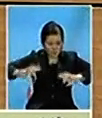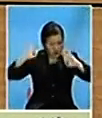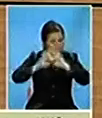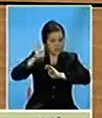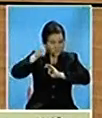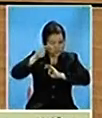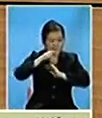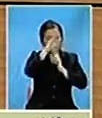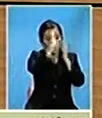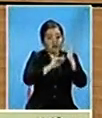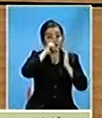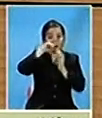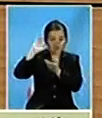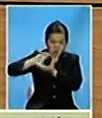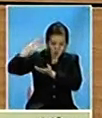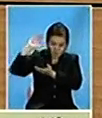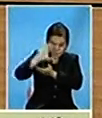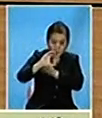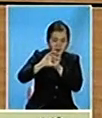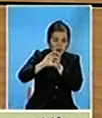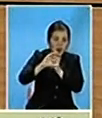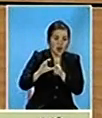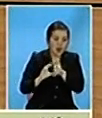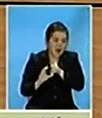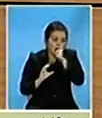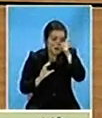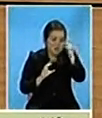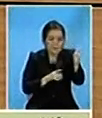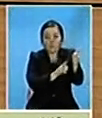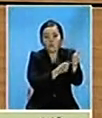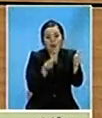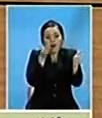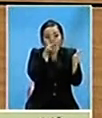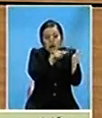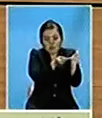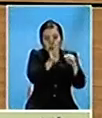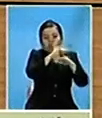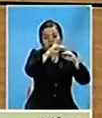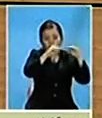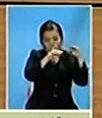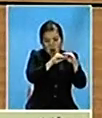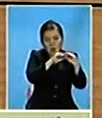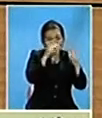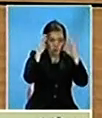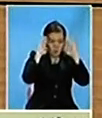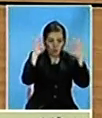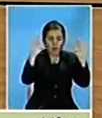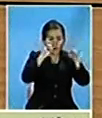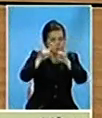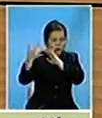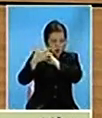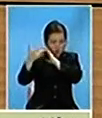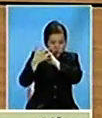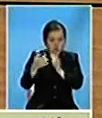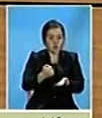ทยเองในการส่งเจ้าหน้าที่ไทยไปทั้งโดยจ้างคนไทยภายนอกโครงการที่มีความรู้ด้านเหล่านี้ด้ว